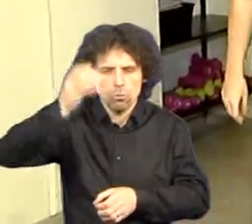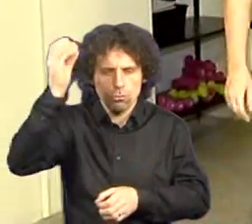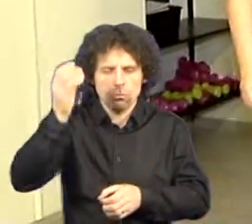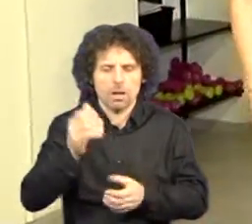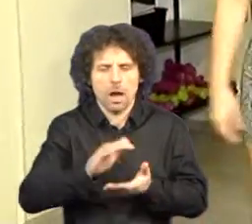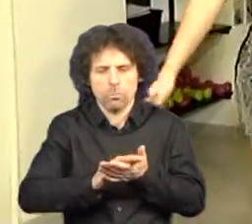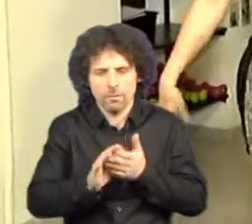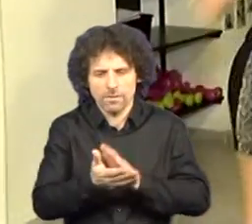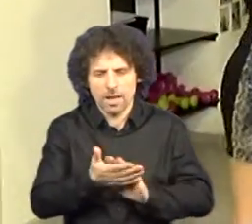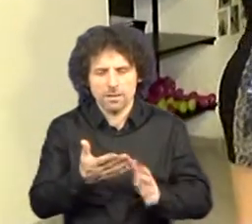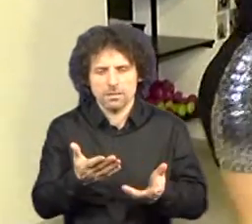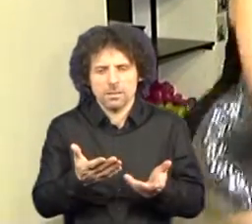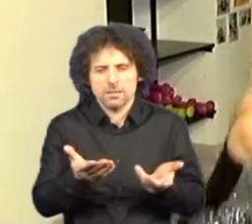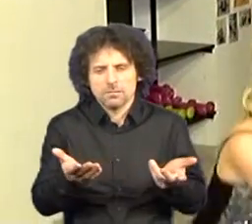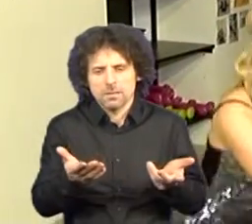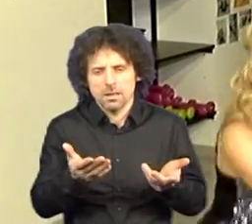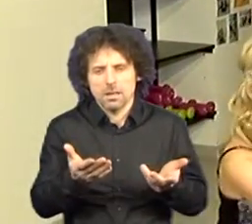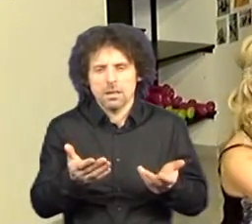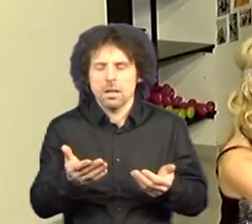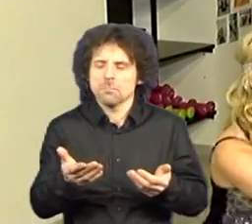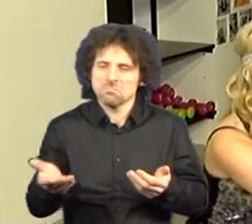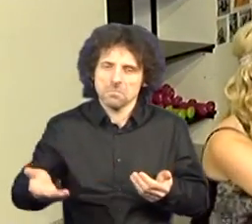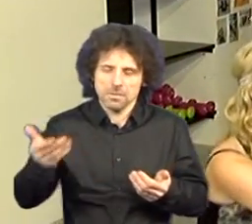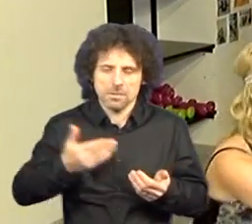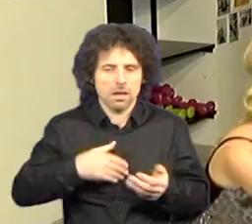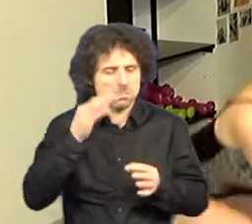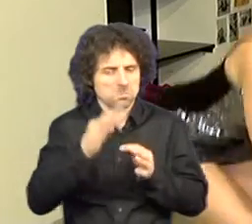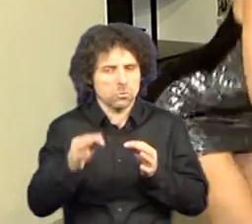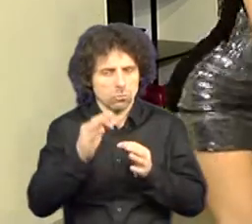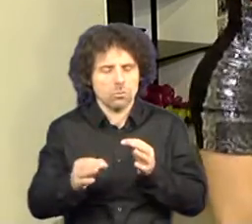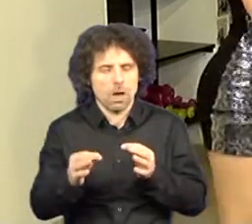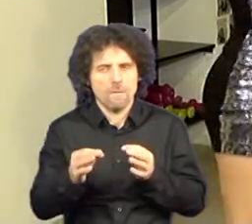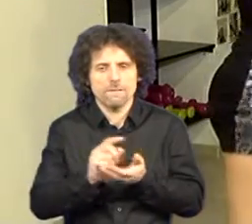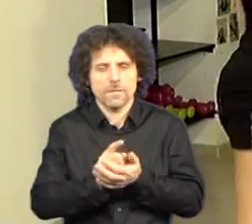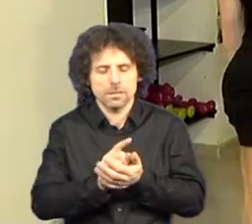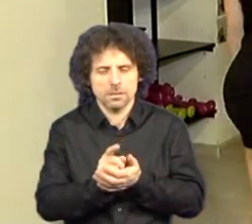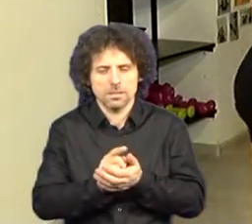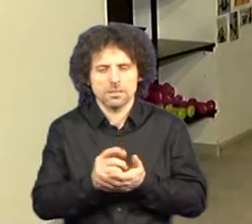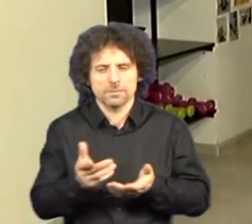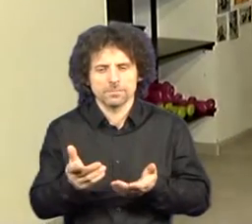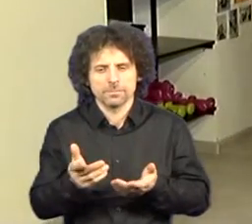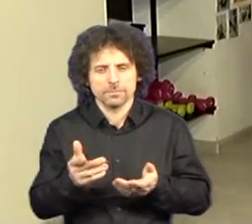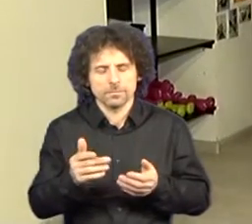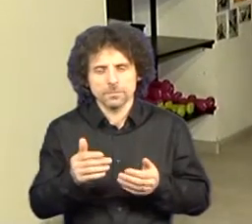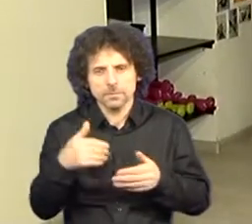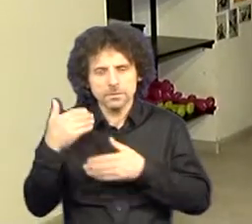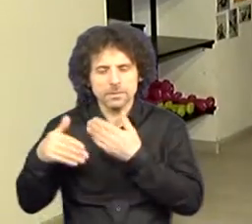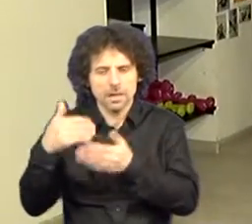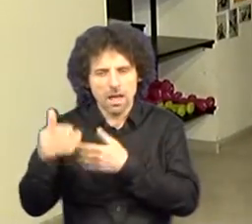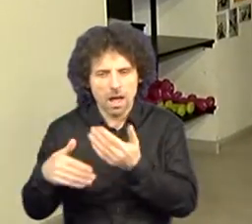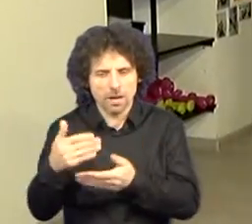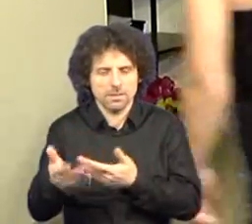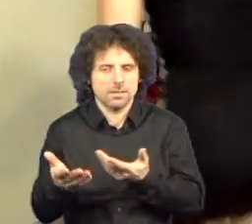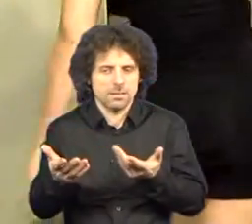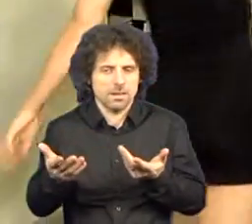do profilaktyki raka szyjki macicy dają doskonałe połączenie. Wiedzą o tym instruktorki Holden, z której akcji z